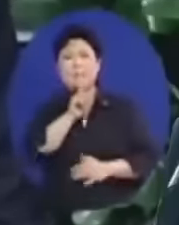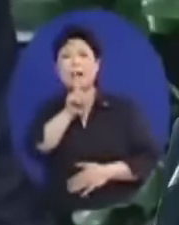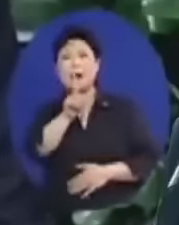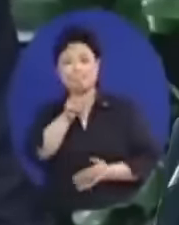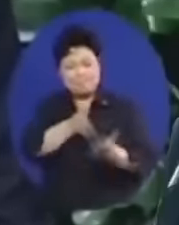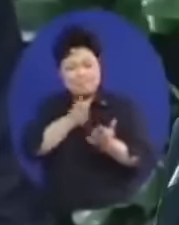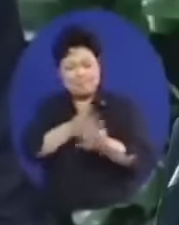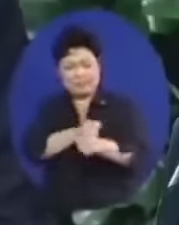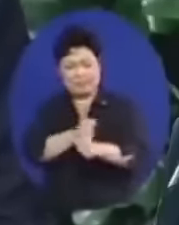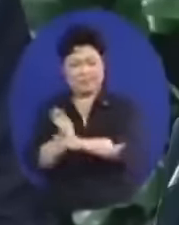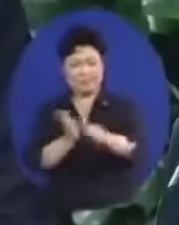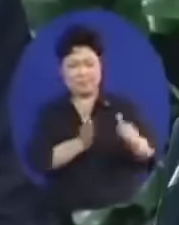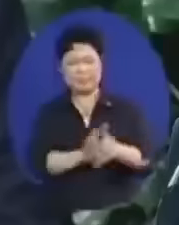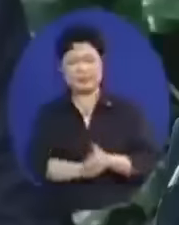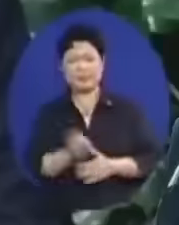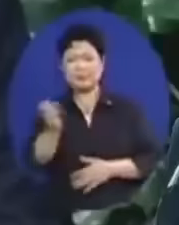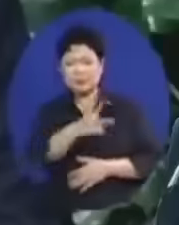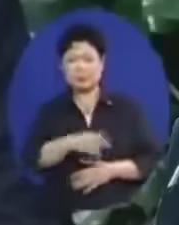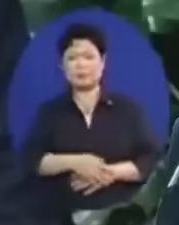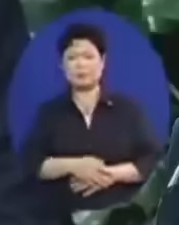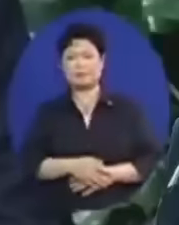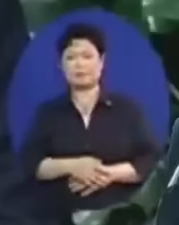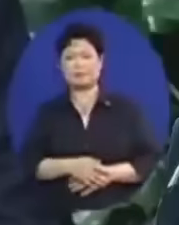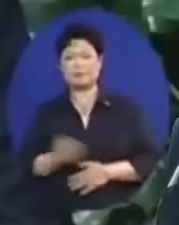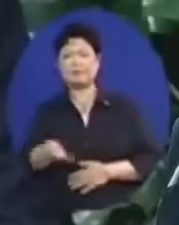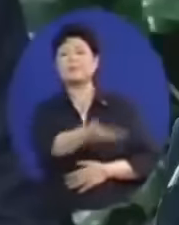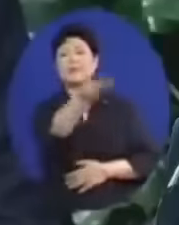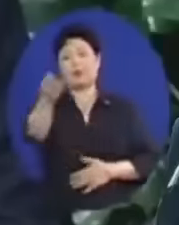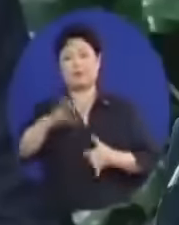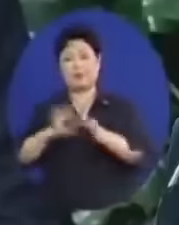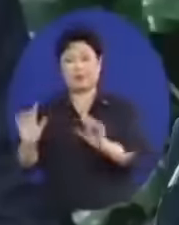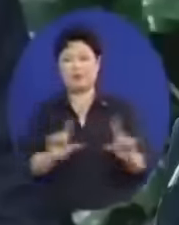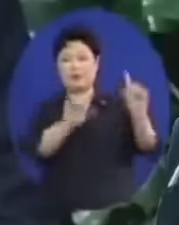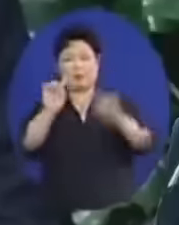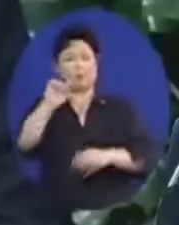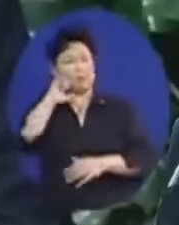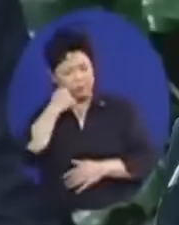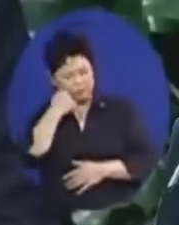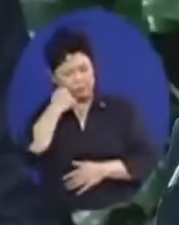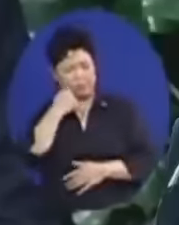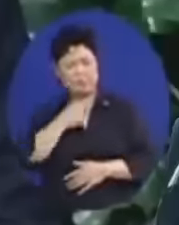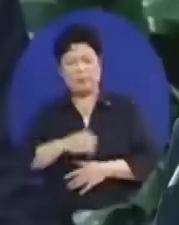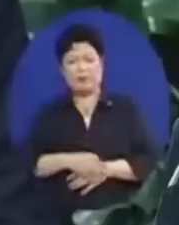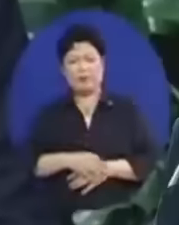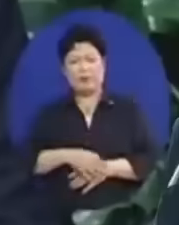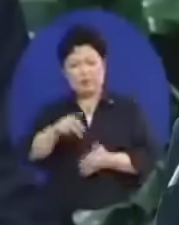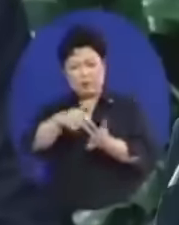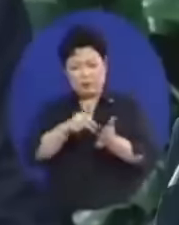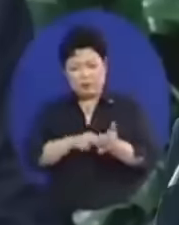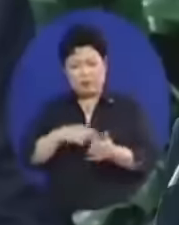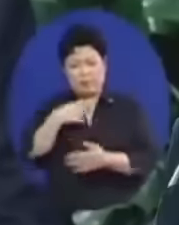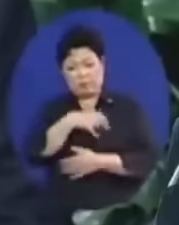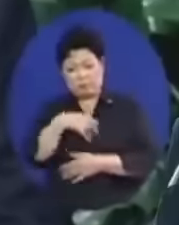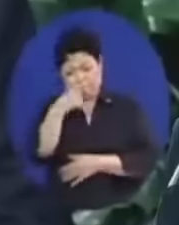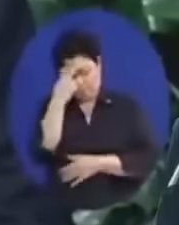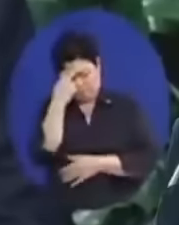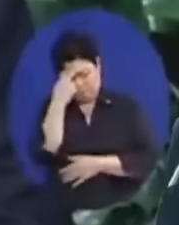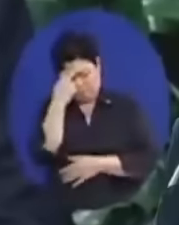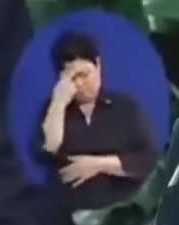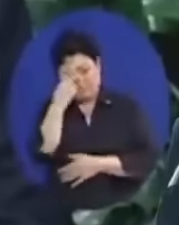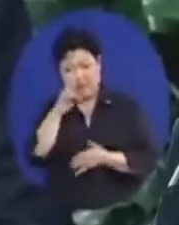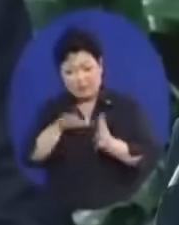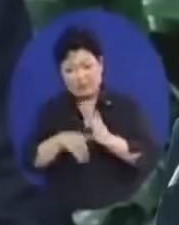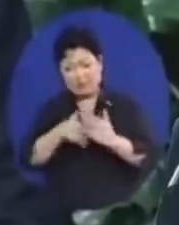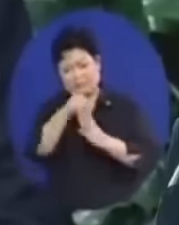되는 것입니다. 그리고 여러분의 생활이 어려워지고 형편이 괴로울 때 나는